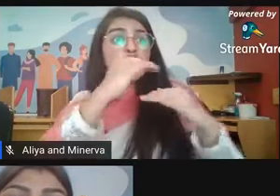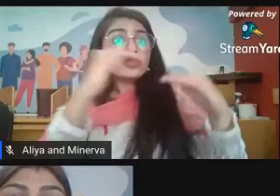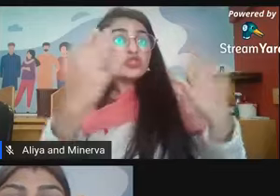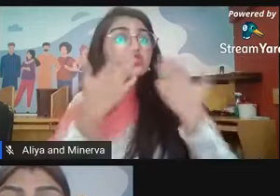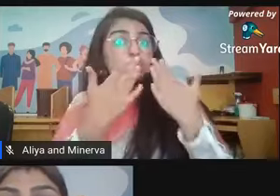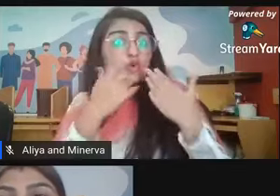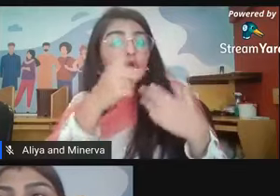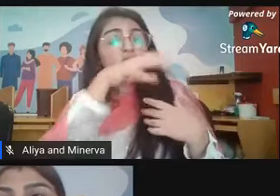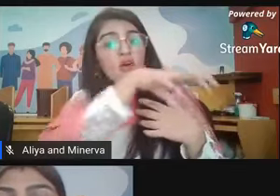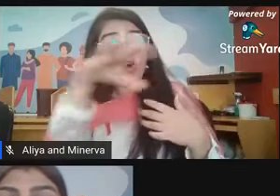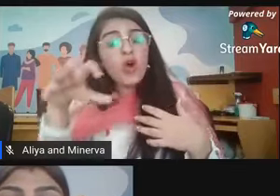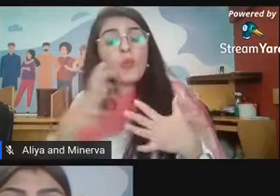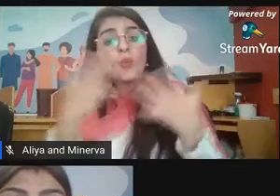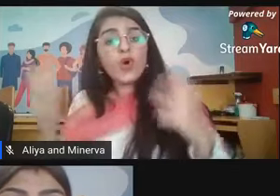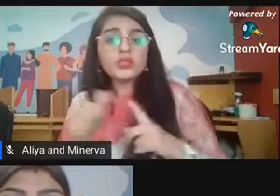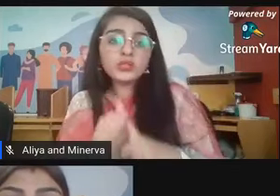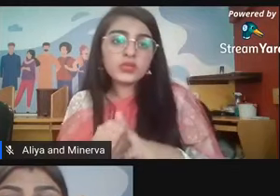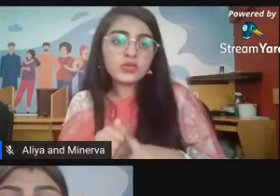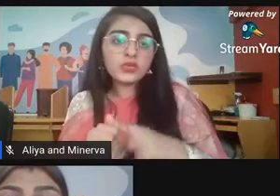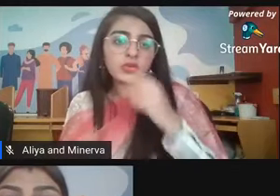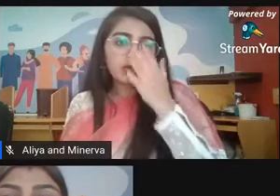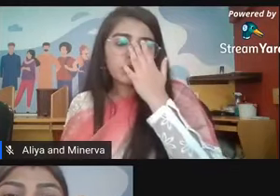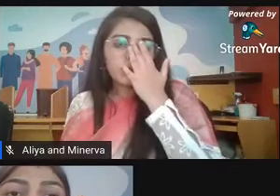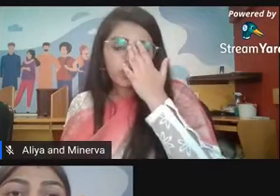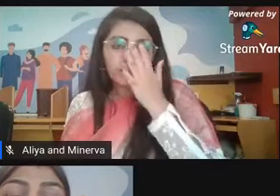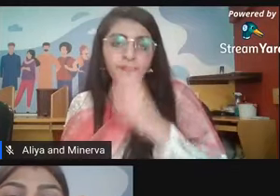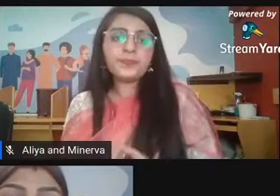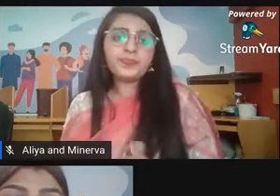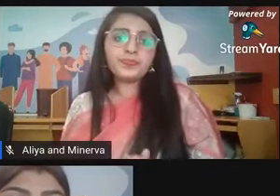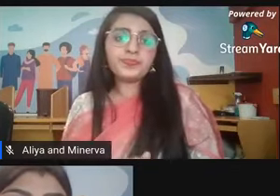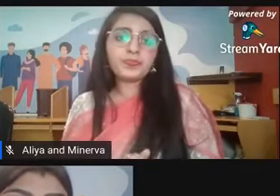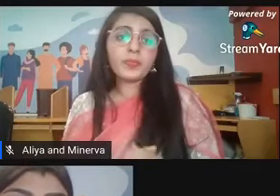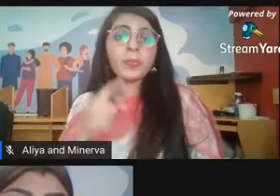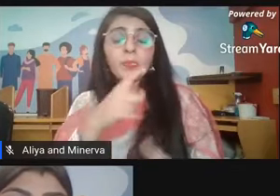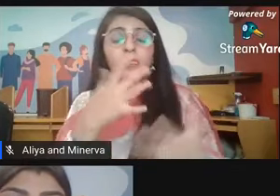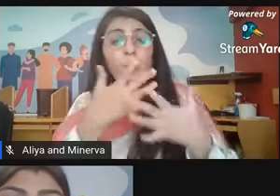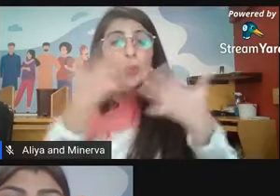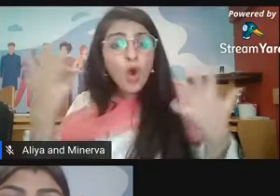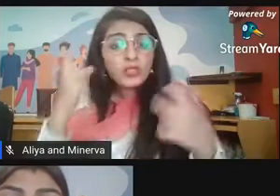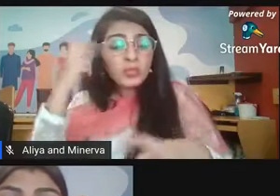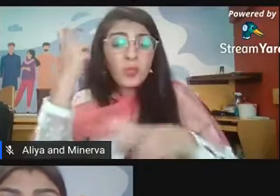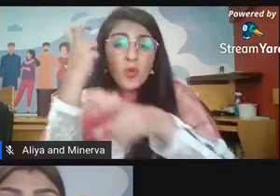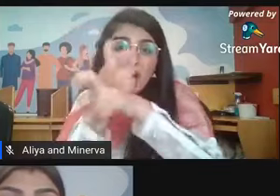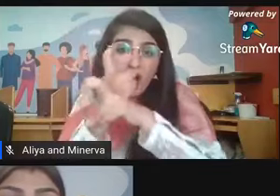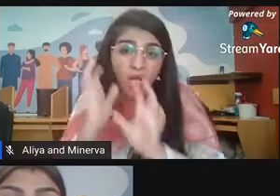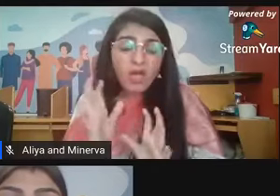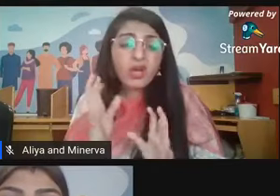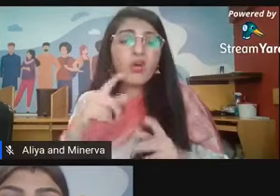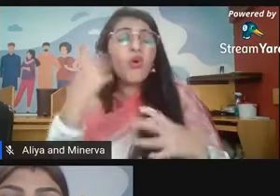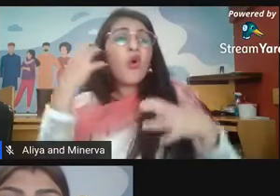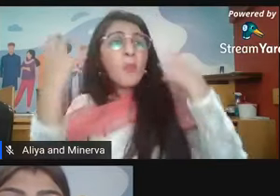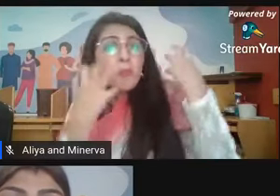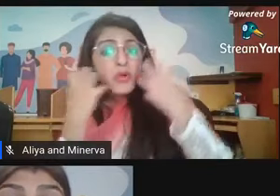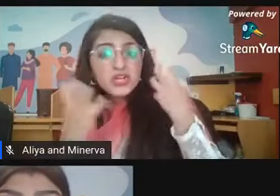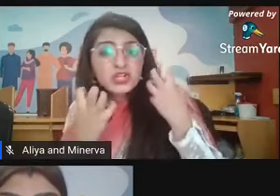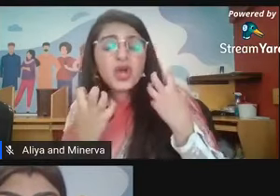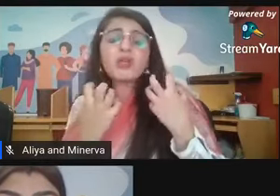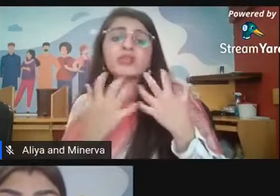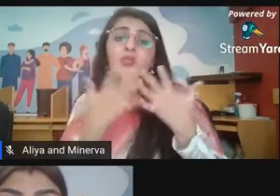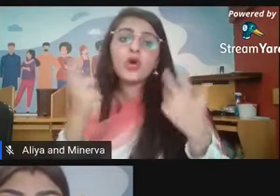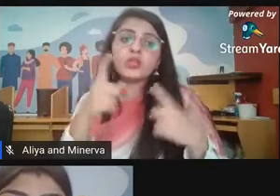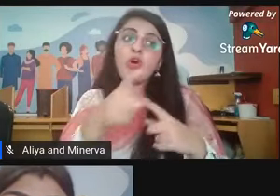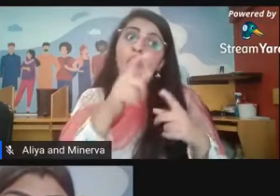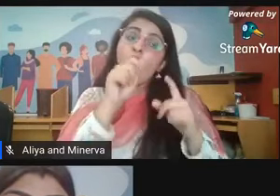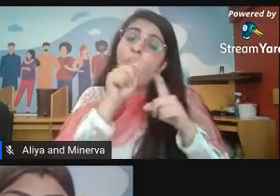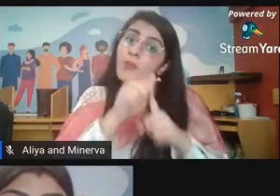giant because that's when people are going through puberty, there is so much complication in that time, so much mixed emotions. I think that is the